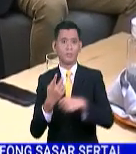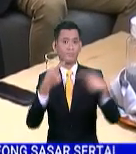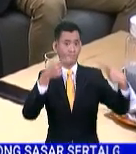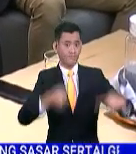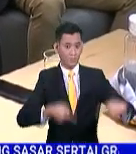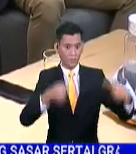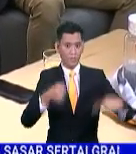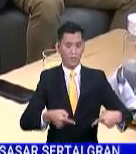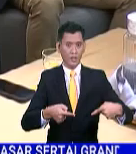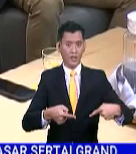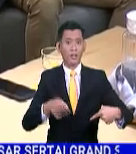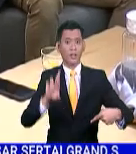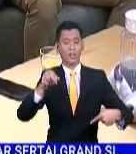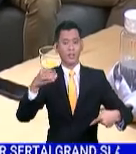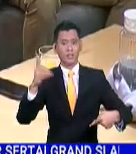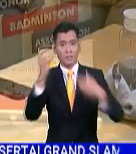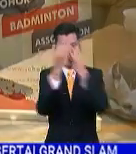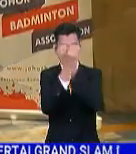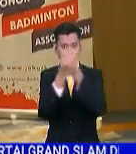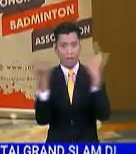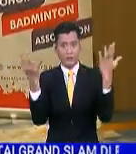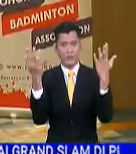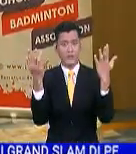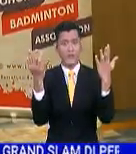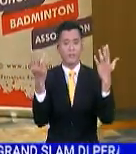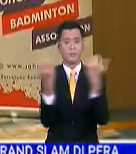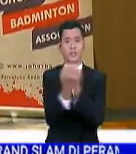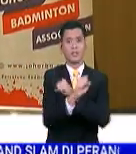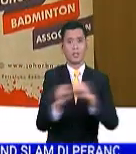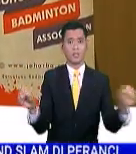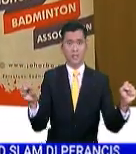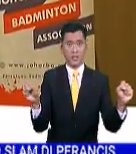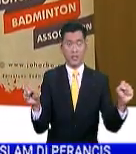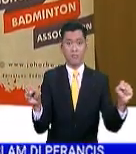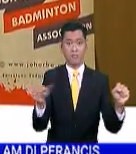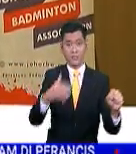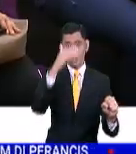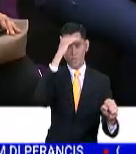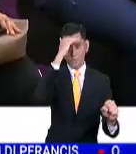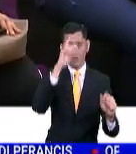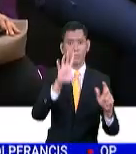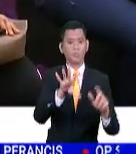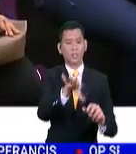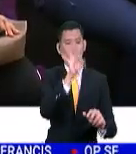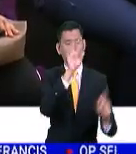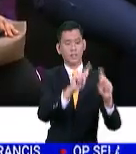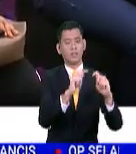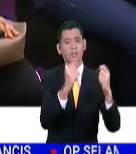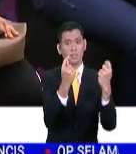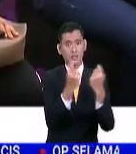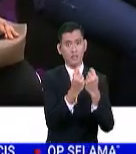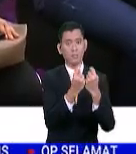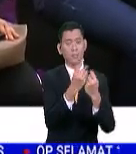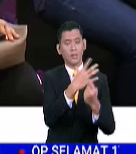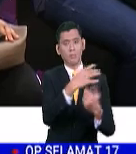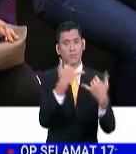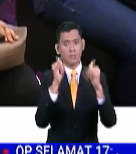Jelas Mat Rashid, kejohanan itu turut menjadi medan persiapan buat Johor menghadapi Sukan Malaysia Sukma akan datang.